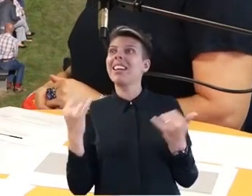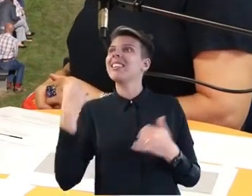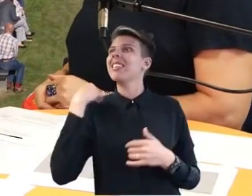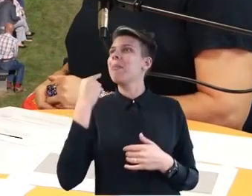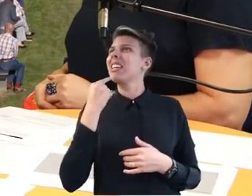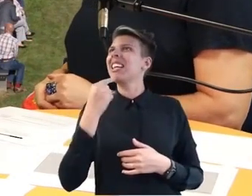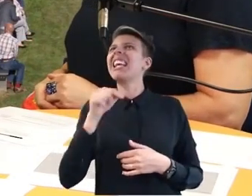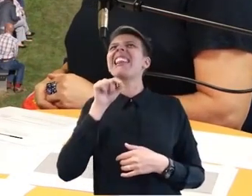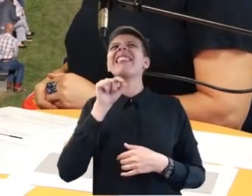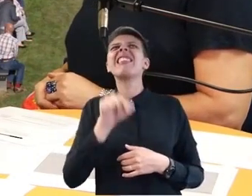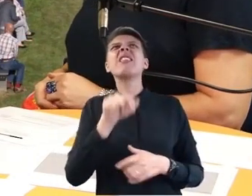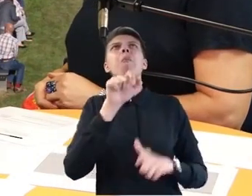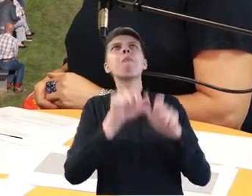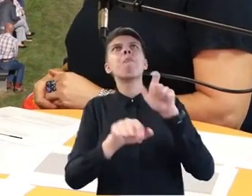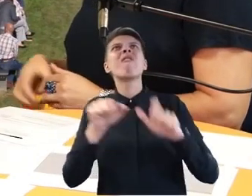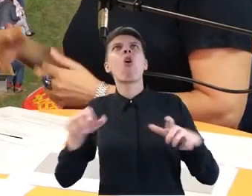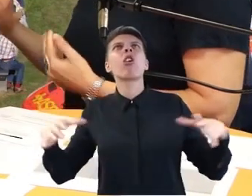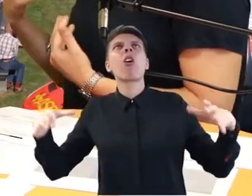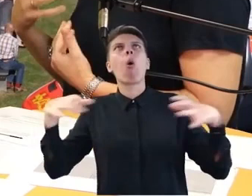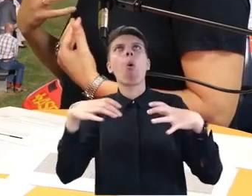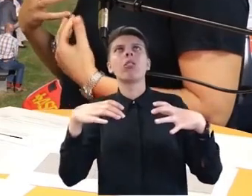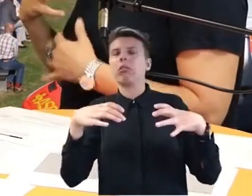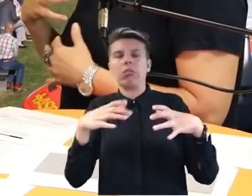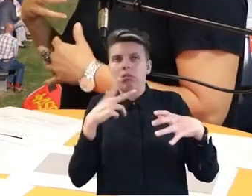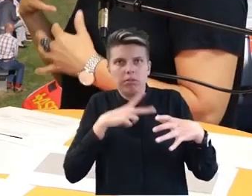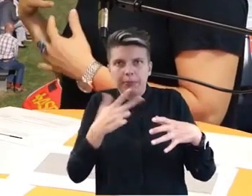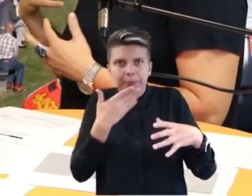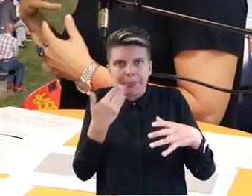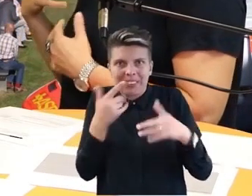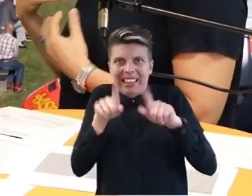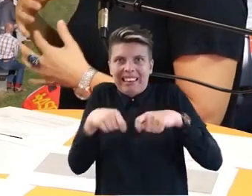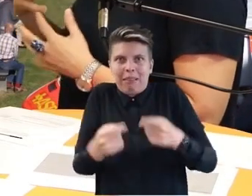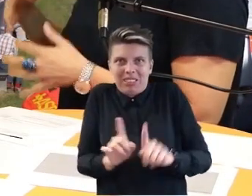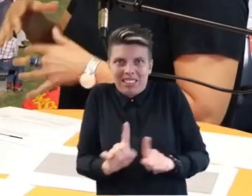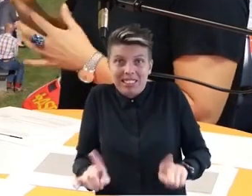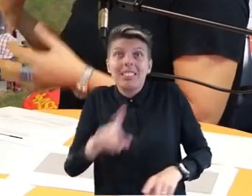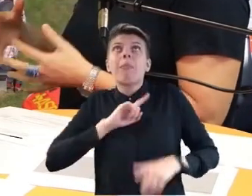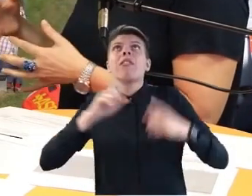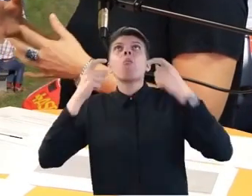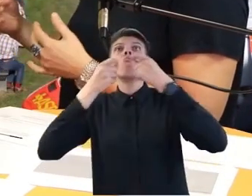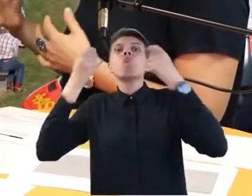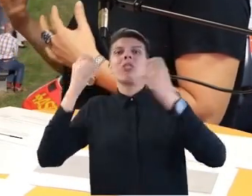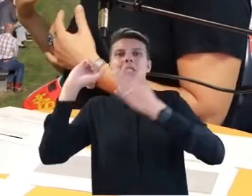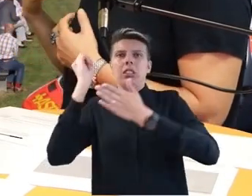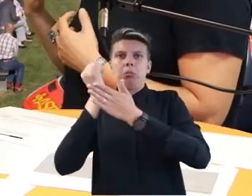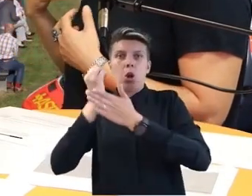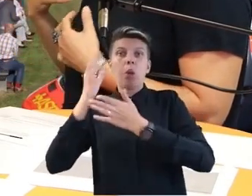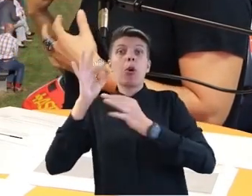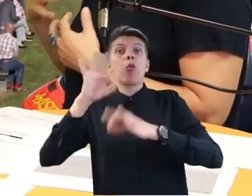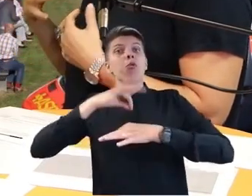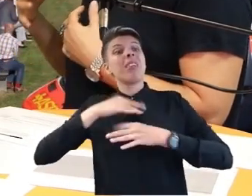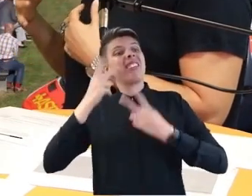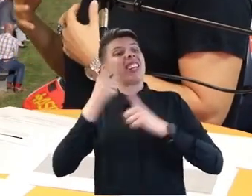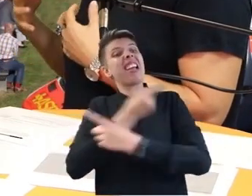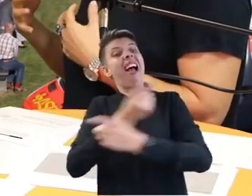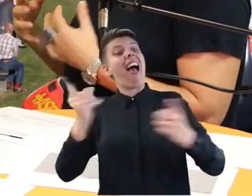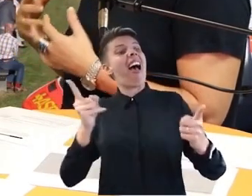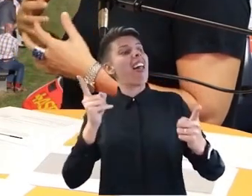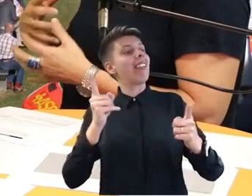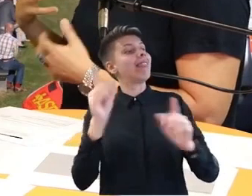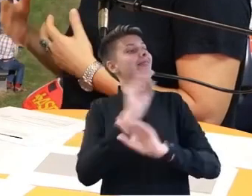nicht wir sind jetzt auch eine bundesbehörde das heißt ich habe gar nicht den anspruch alle zu erreichen aber es muss eben auch